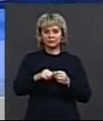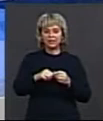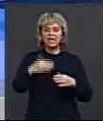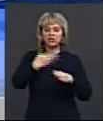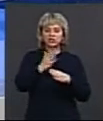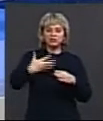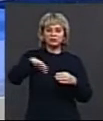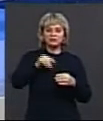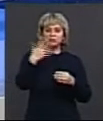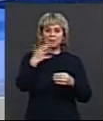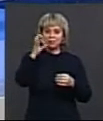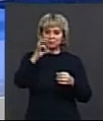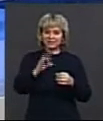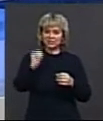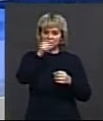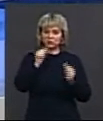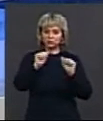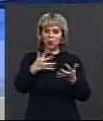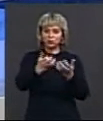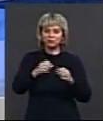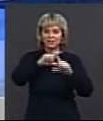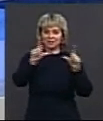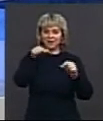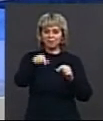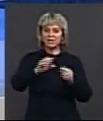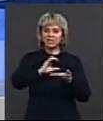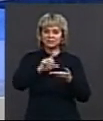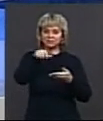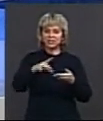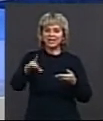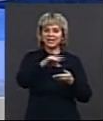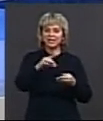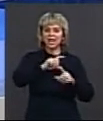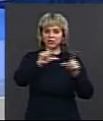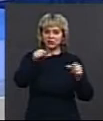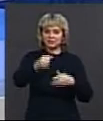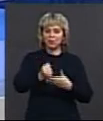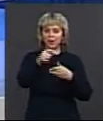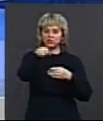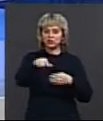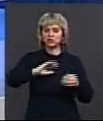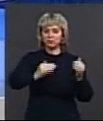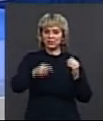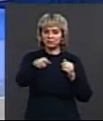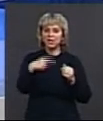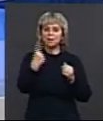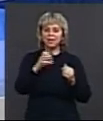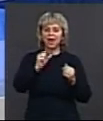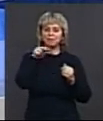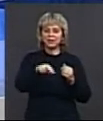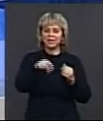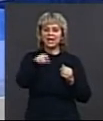Кредиты всего под 5% годовых смогут брать компании-экспортеры в региональном агентстве поддержки предпринимательства с 1